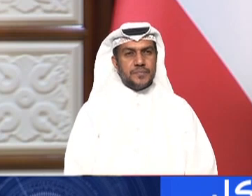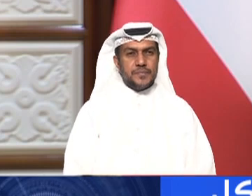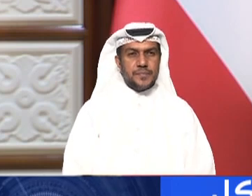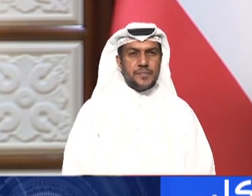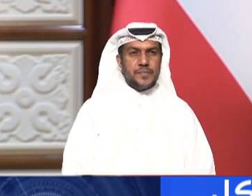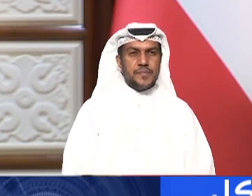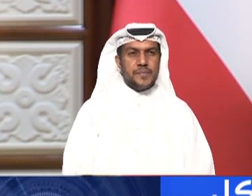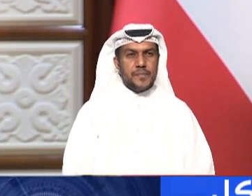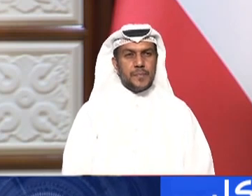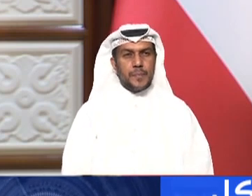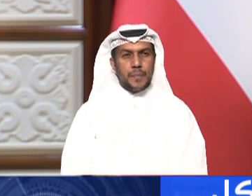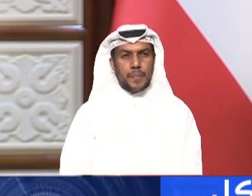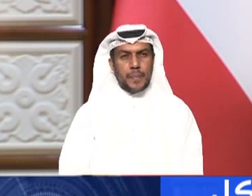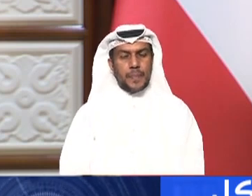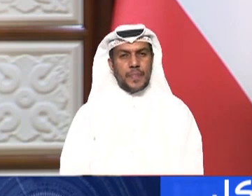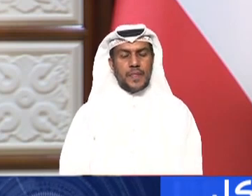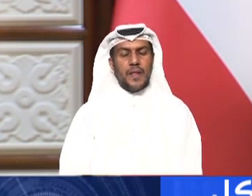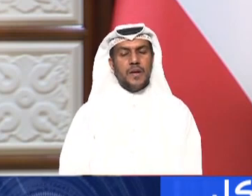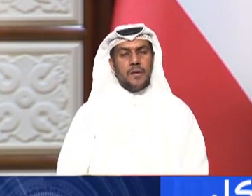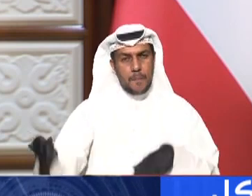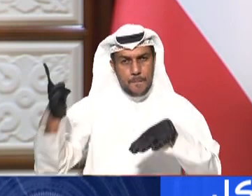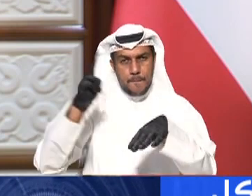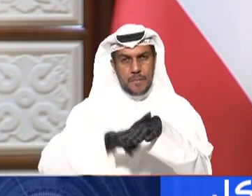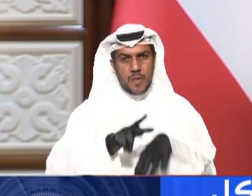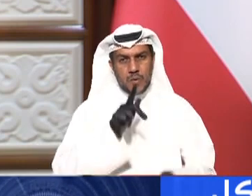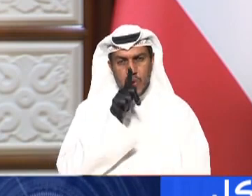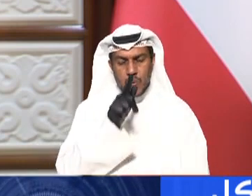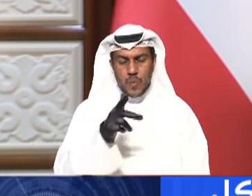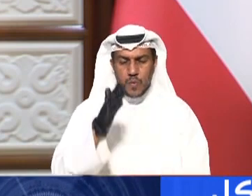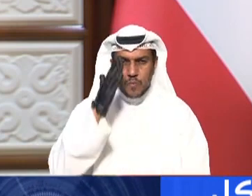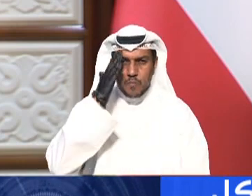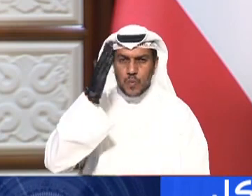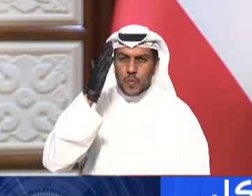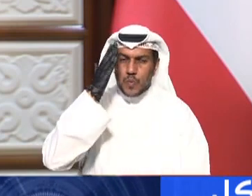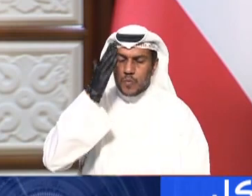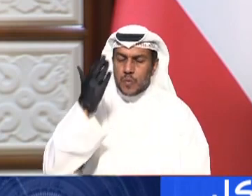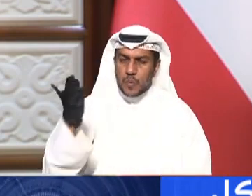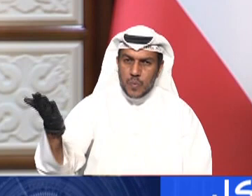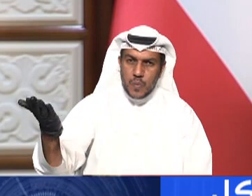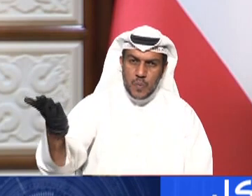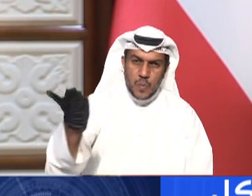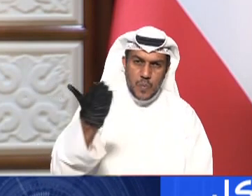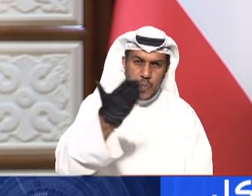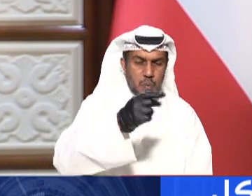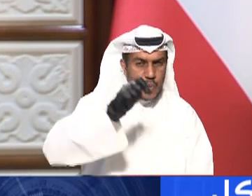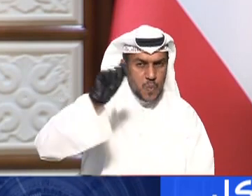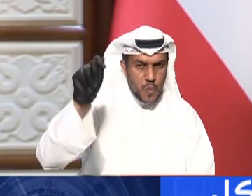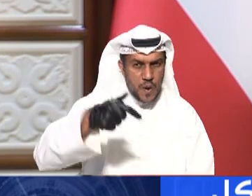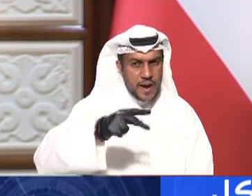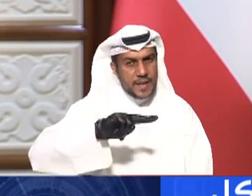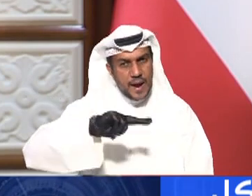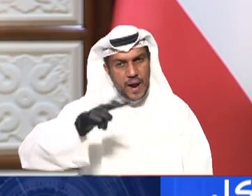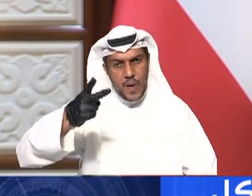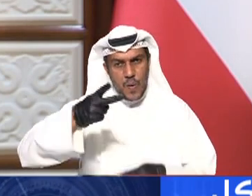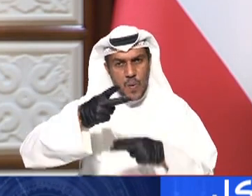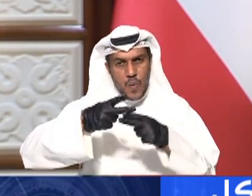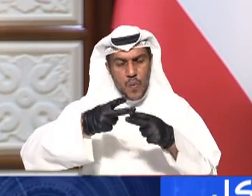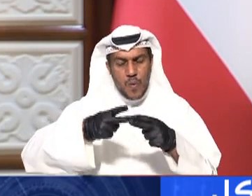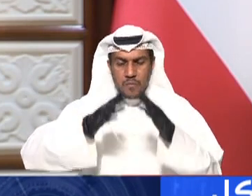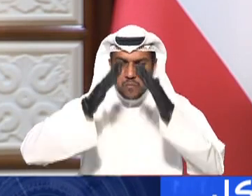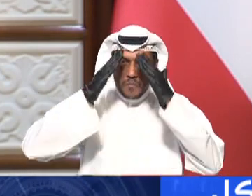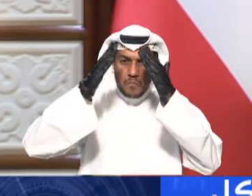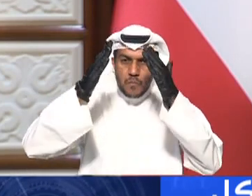ويعرفها. أكرر شكري وتقديري لكل المواطنين والمقيمين على